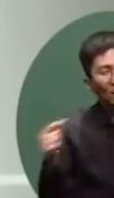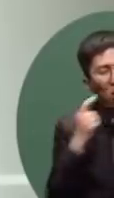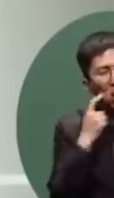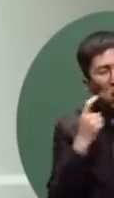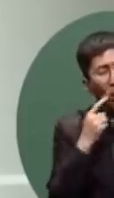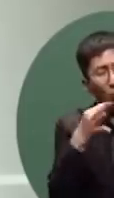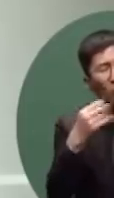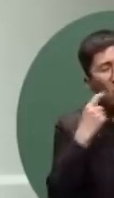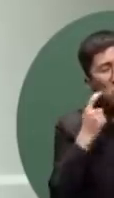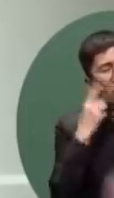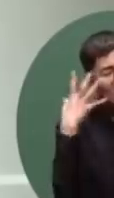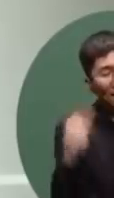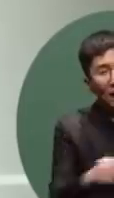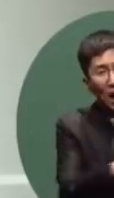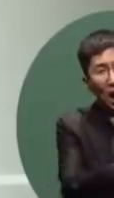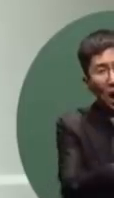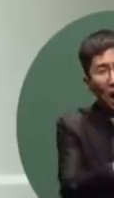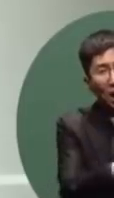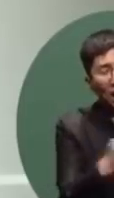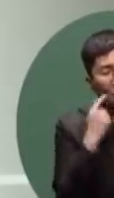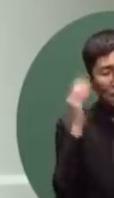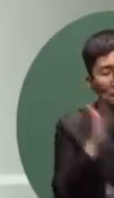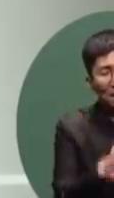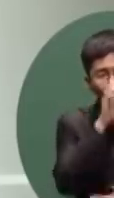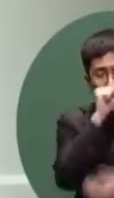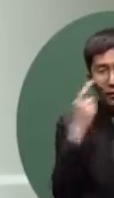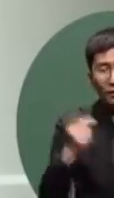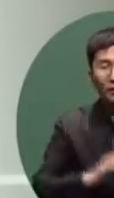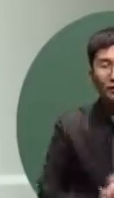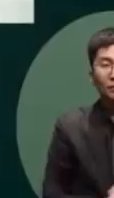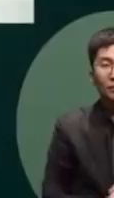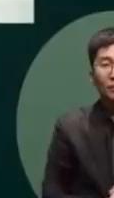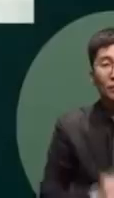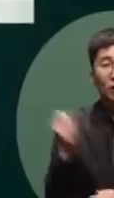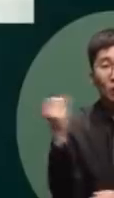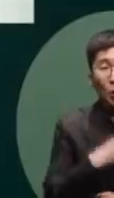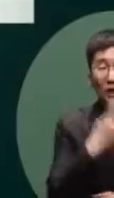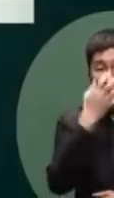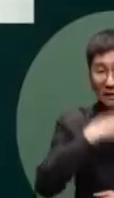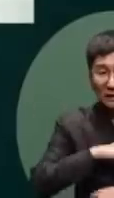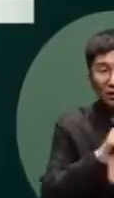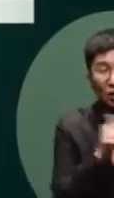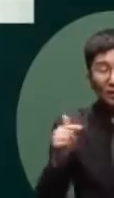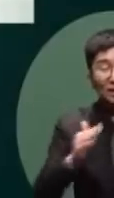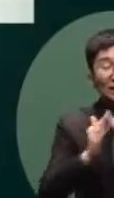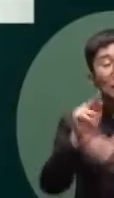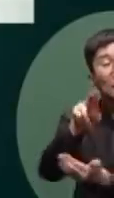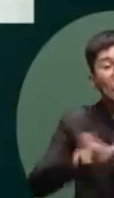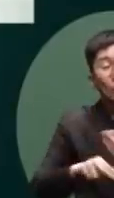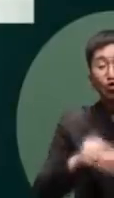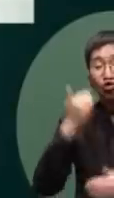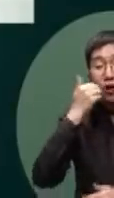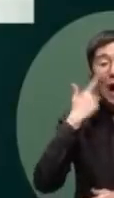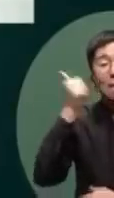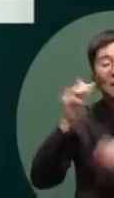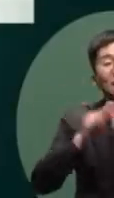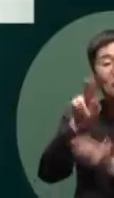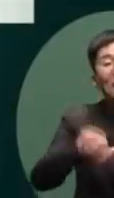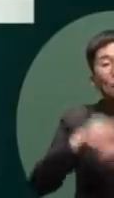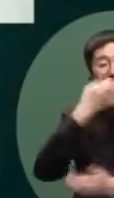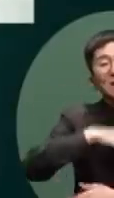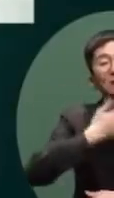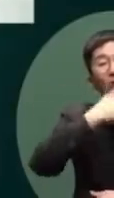식으로 거짓말하시면 안 된다는 말씀드리고 또 한 가지는 그들에게 이익 본 거 아버지 집 팔고 이익 받지 않습니까?